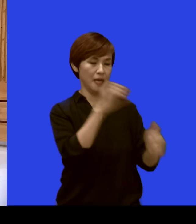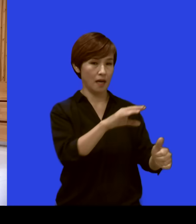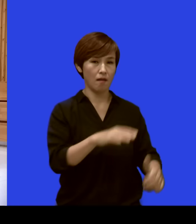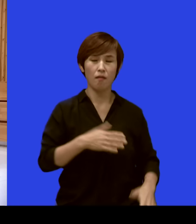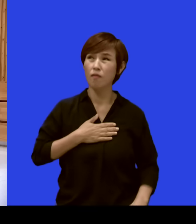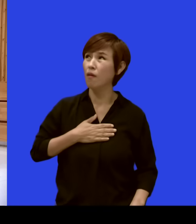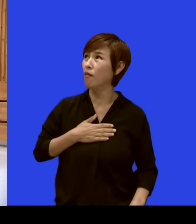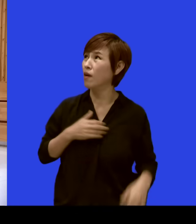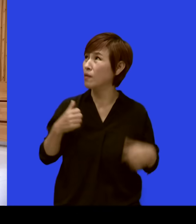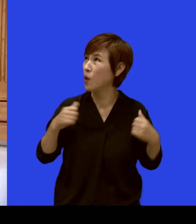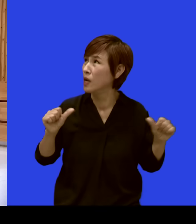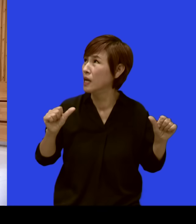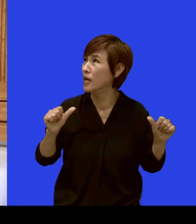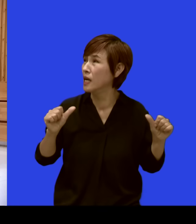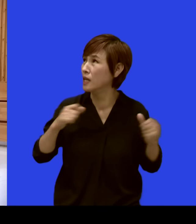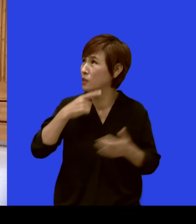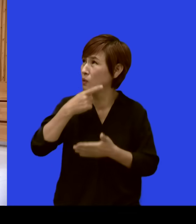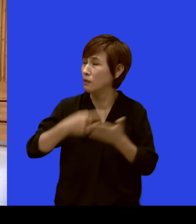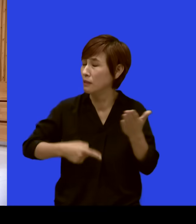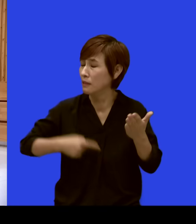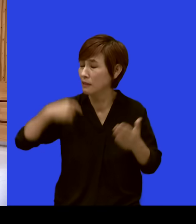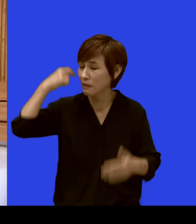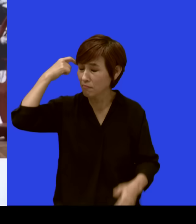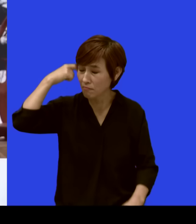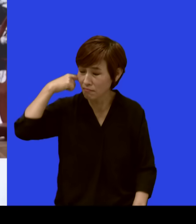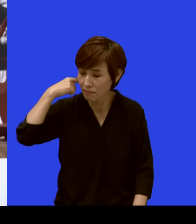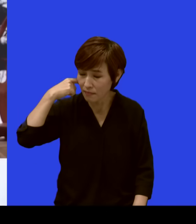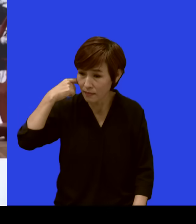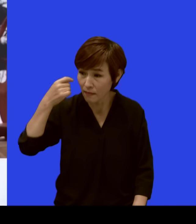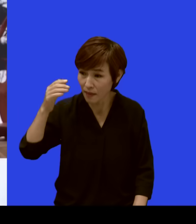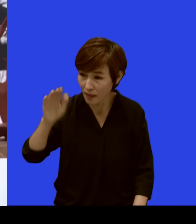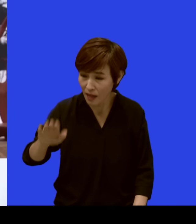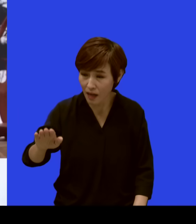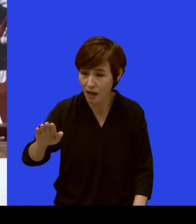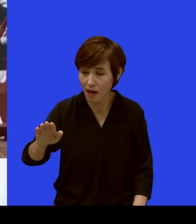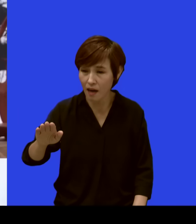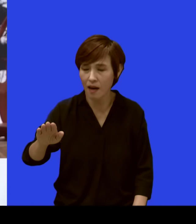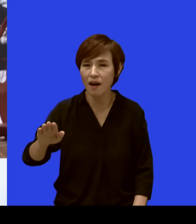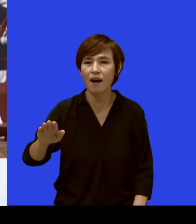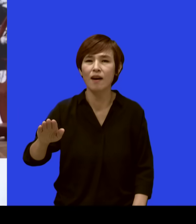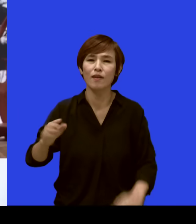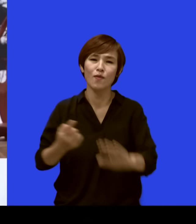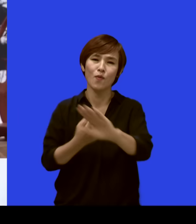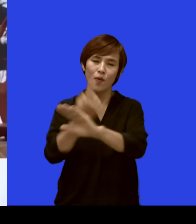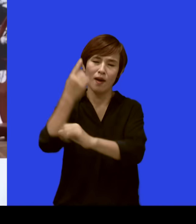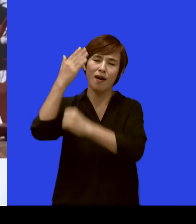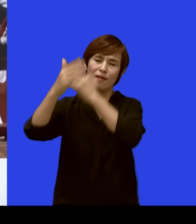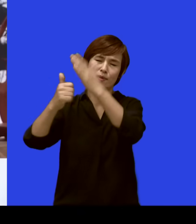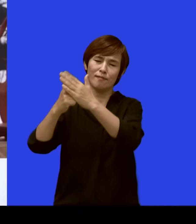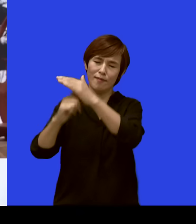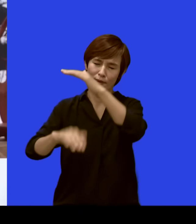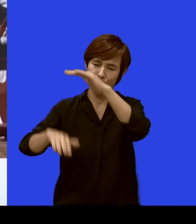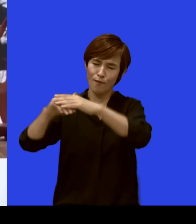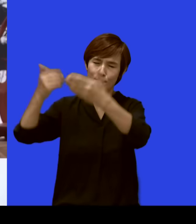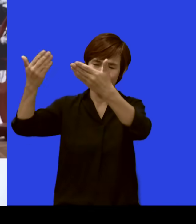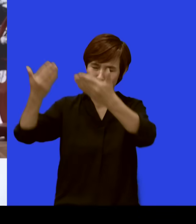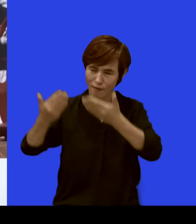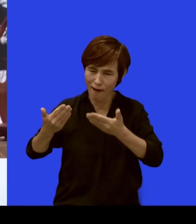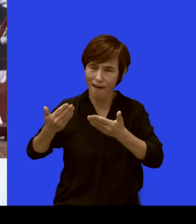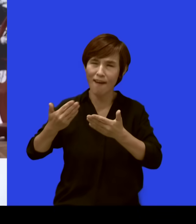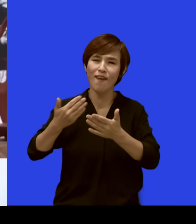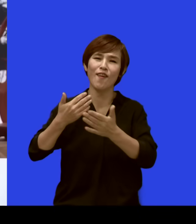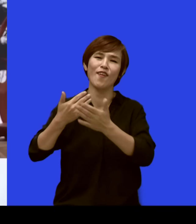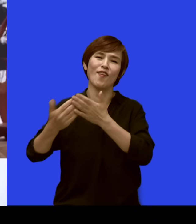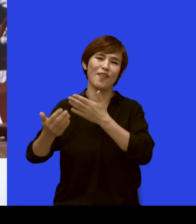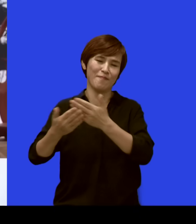것 같고 당장 너무 힘든 일인 것 같이 느껴지지만 생각지도 못한 방법으로 채워주시고 네. 일해주신 하나님을 경험할